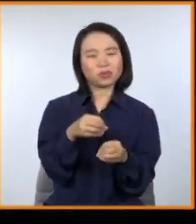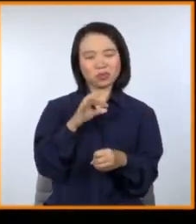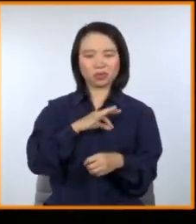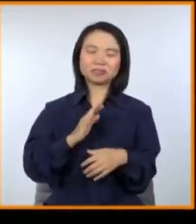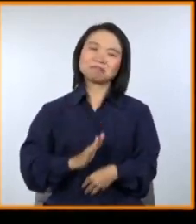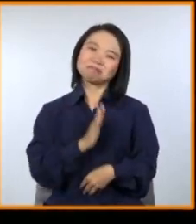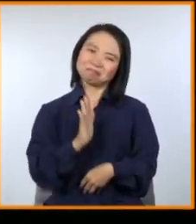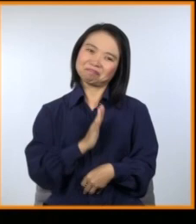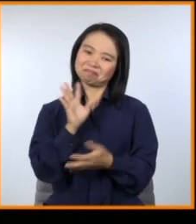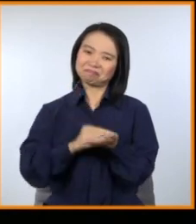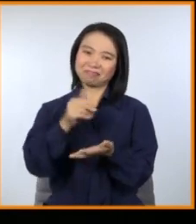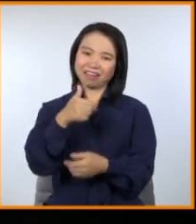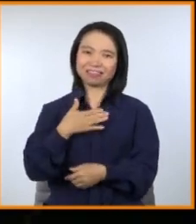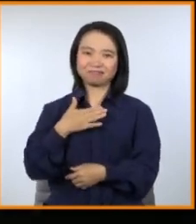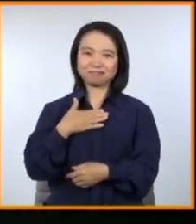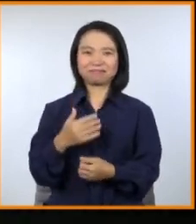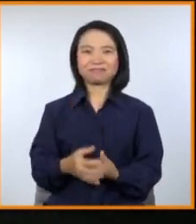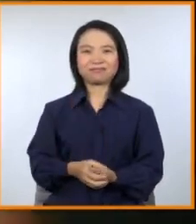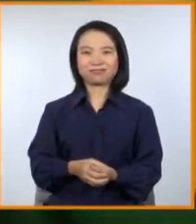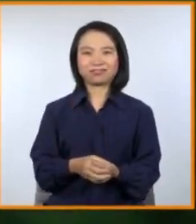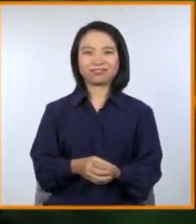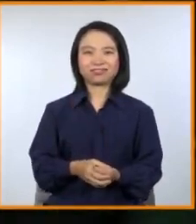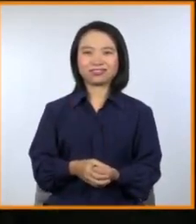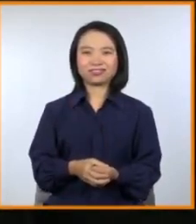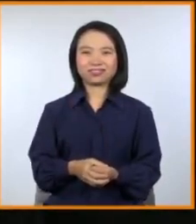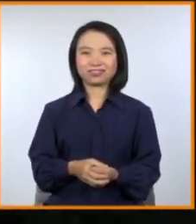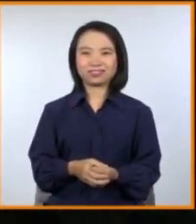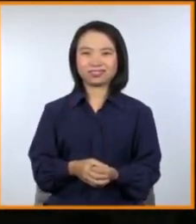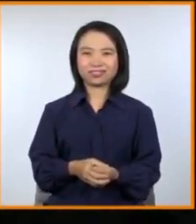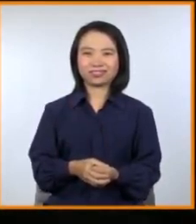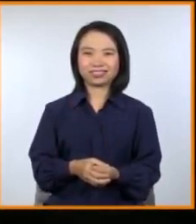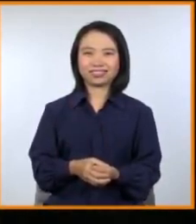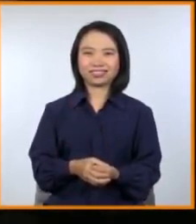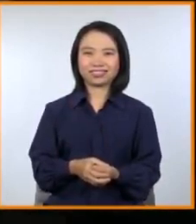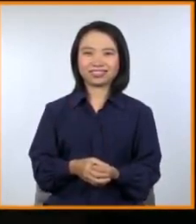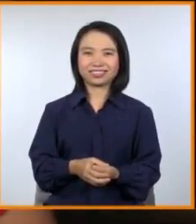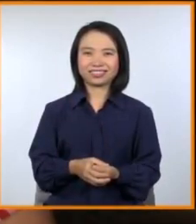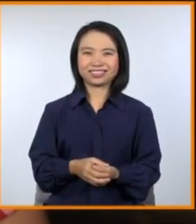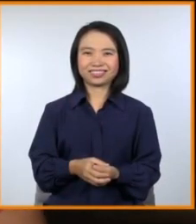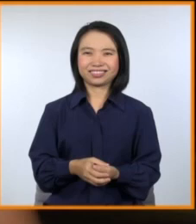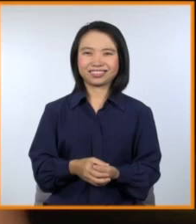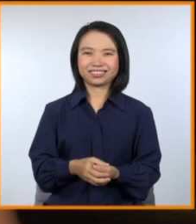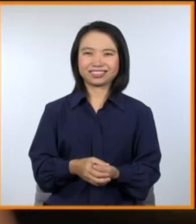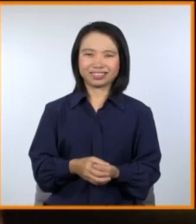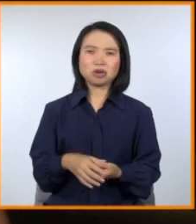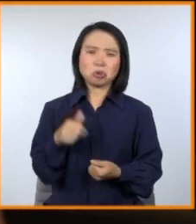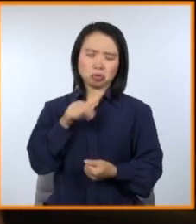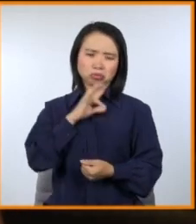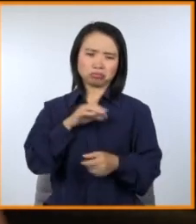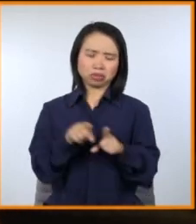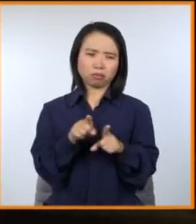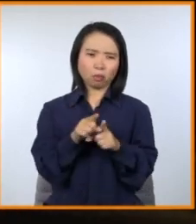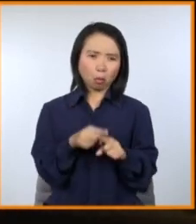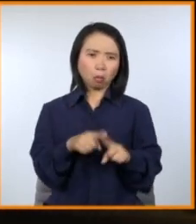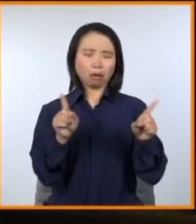เนี่ย มันดูอัศจรรย์มหัศจรรย์นะคะเพราะว่ามันมีแบบขยับได้ค่ะเพ